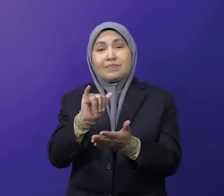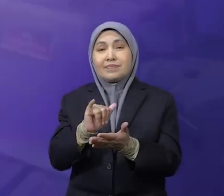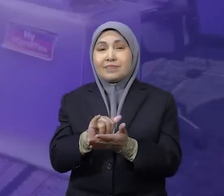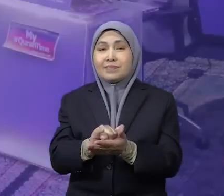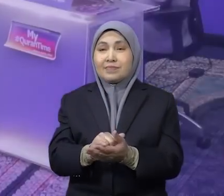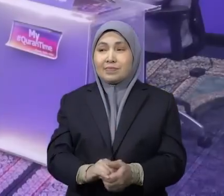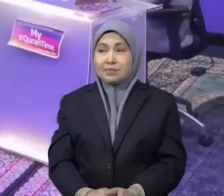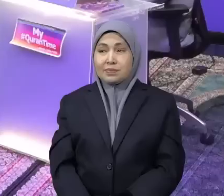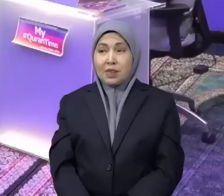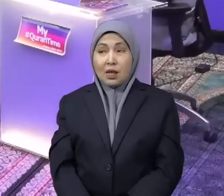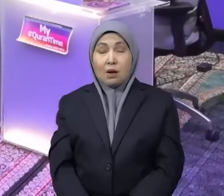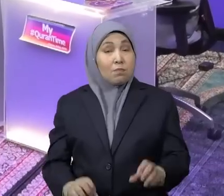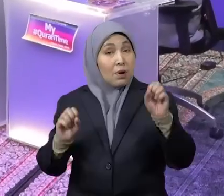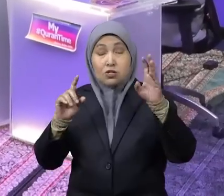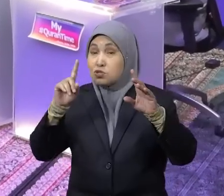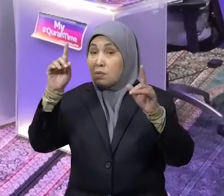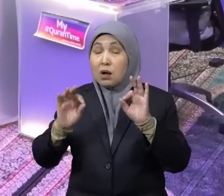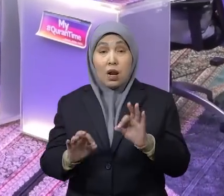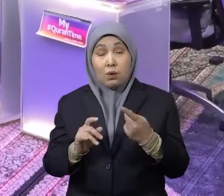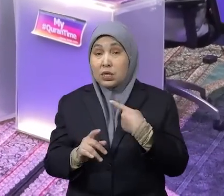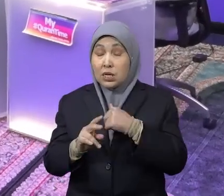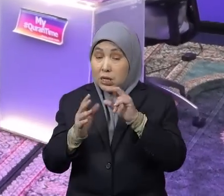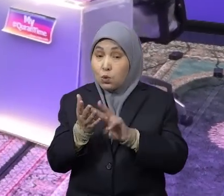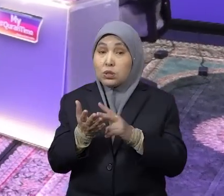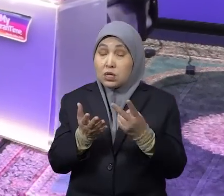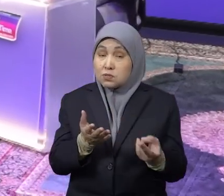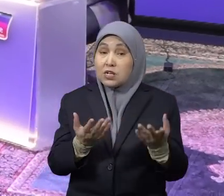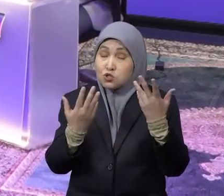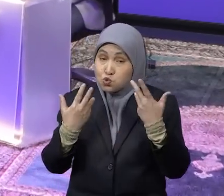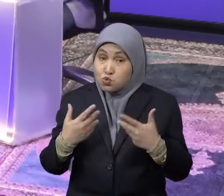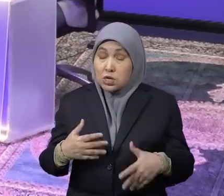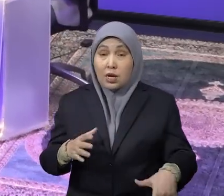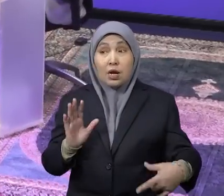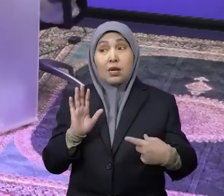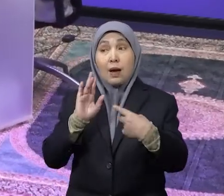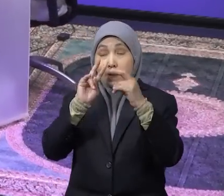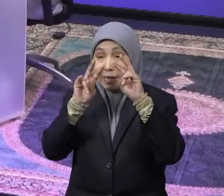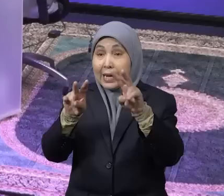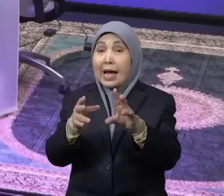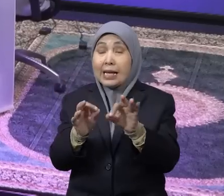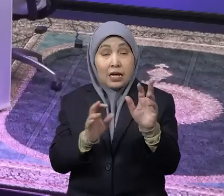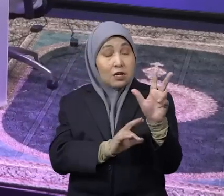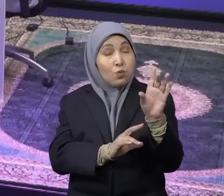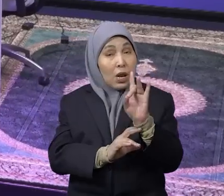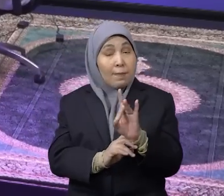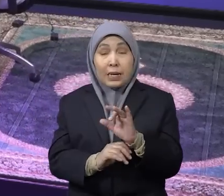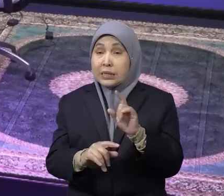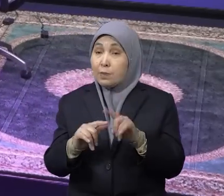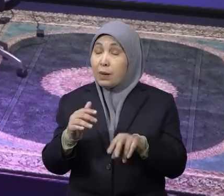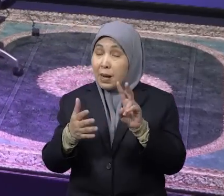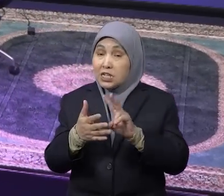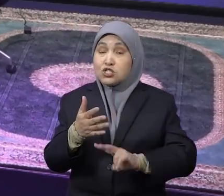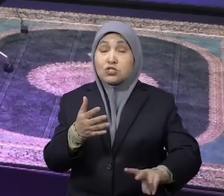azim. Masya-Allah, kalau kita lihat terjemahan yang telah pun tertera daripada ayat yang ke-38 ini, kalau saya dapat bacakan terlebih